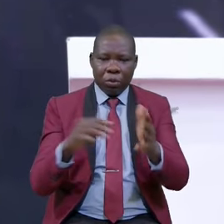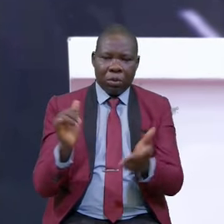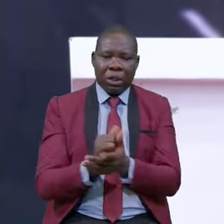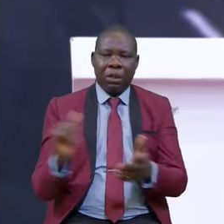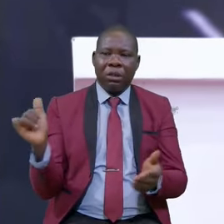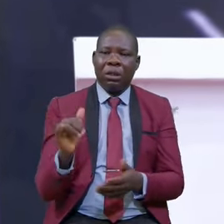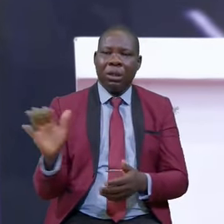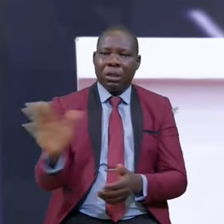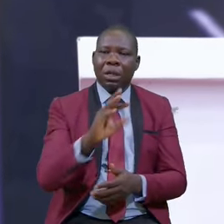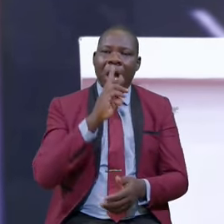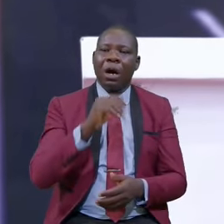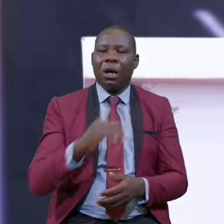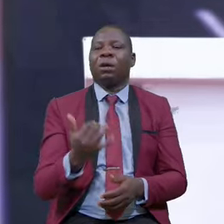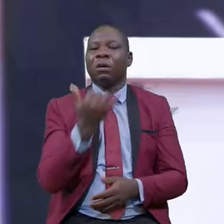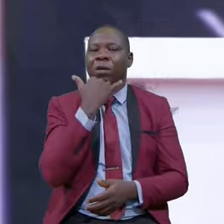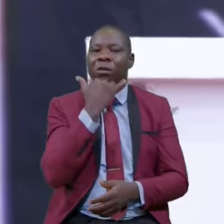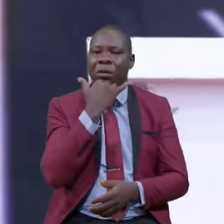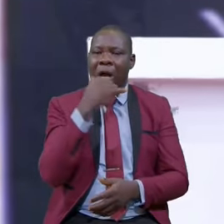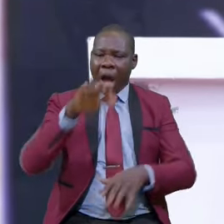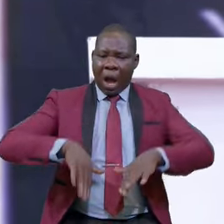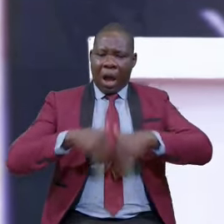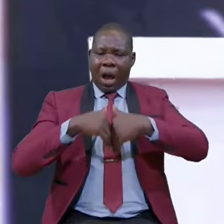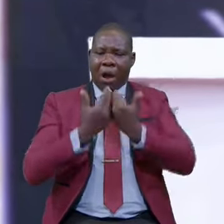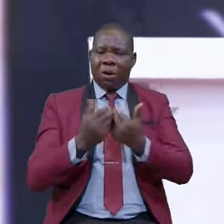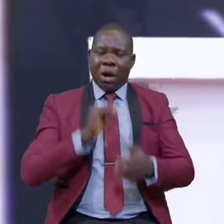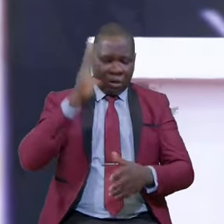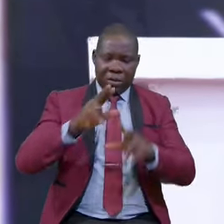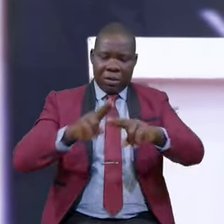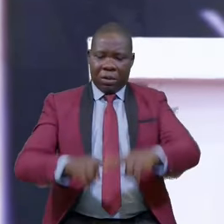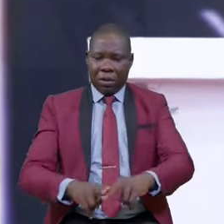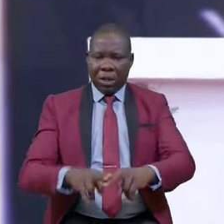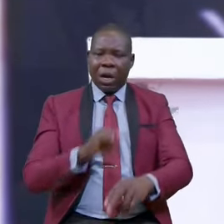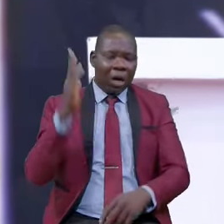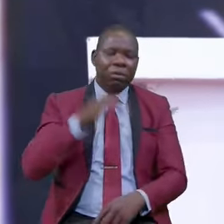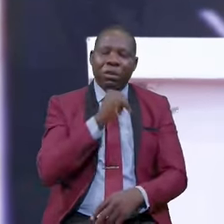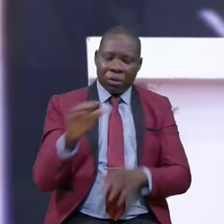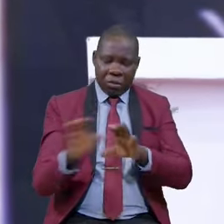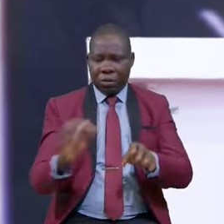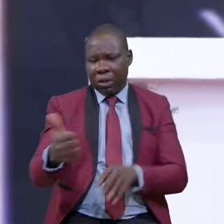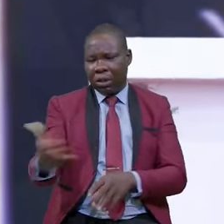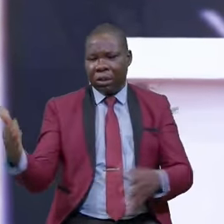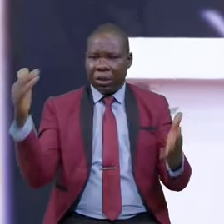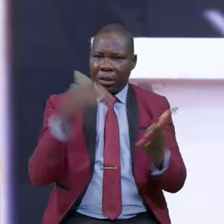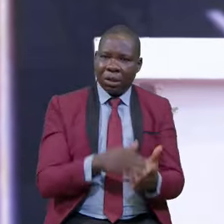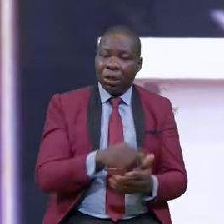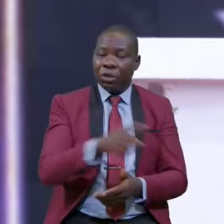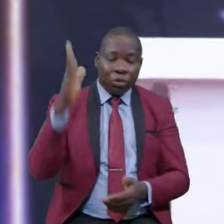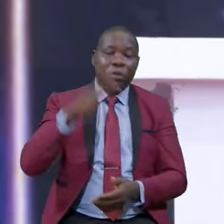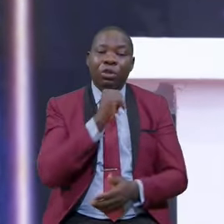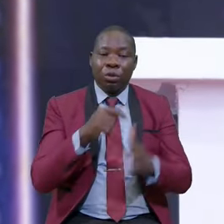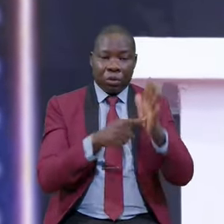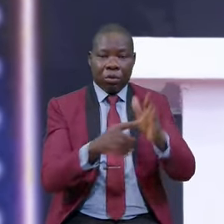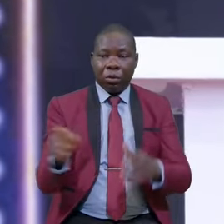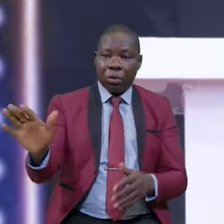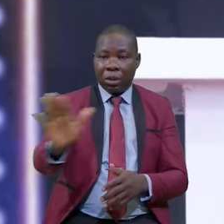t'assois. Je ne ferai plus rien. Je n'irai plus nulle part. Tu ne peux pas montrer qu'ils ont tort. Ils ont dit, on a